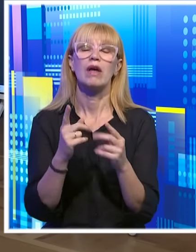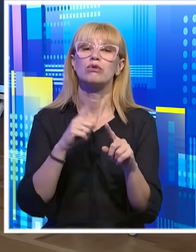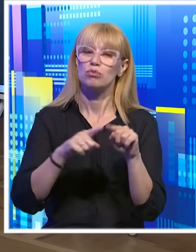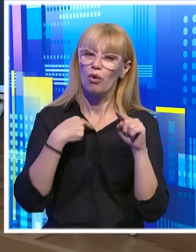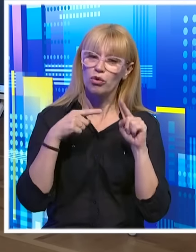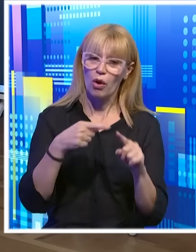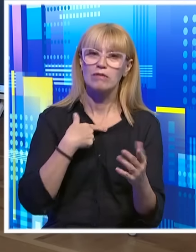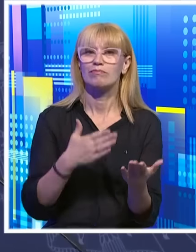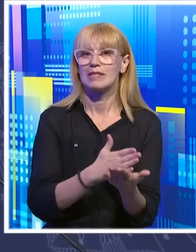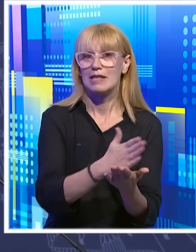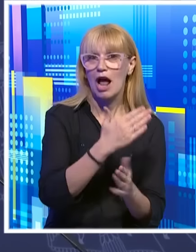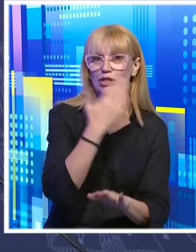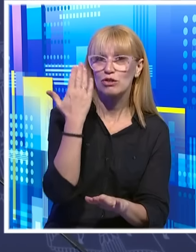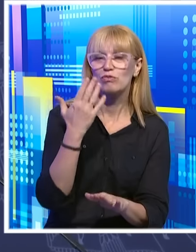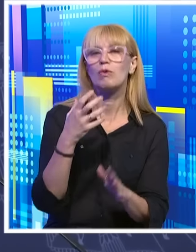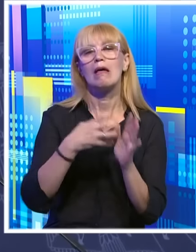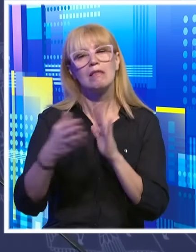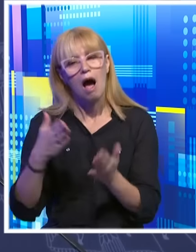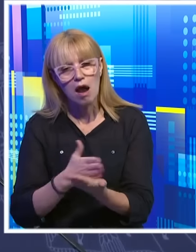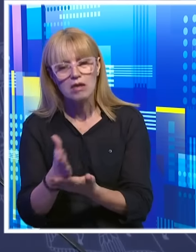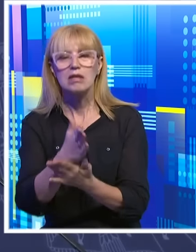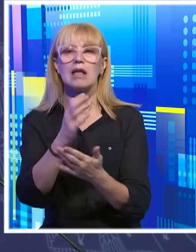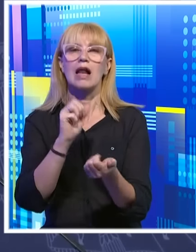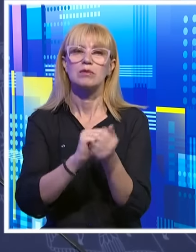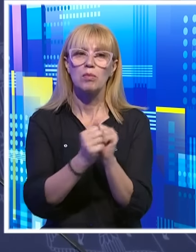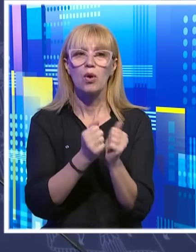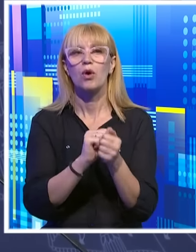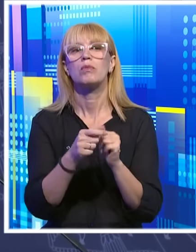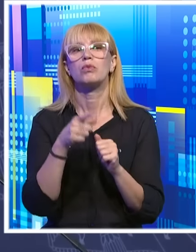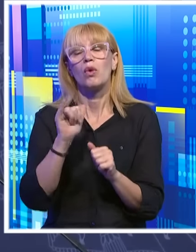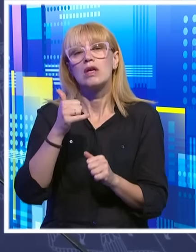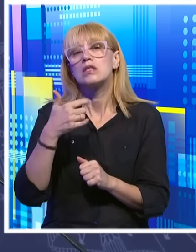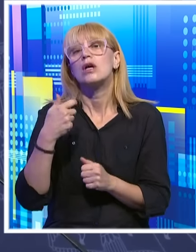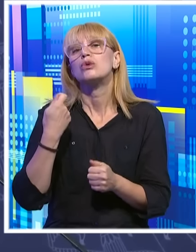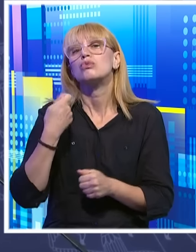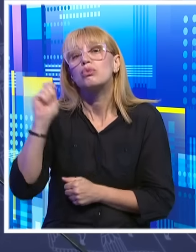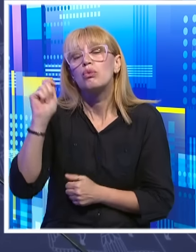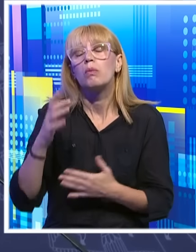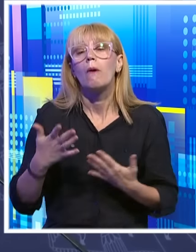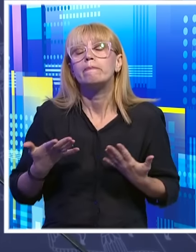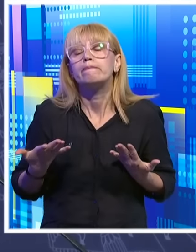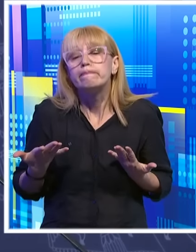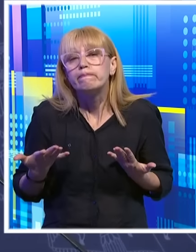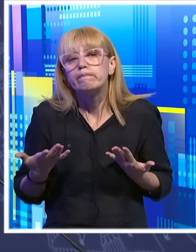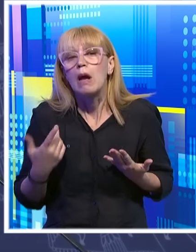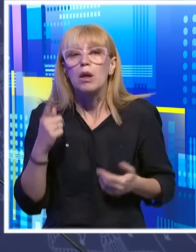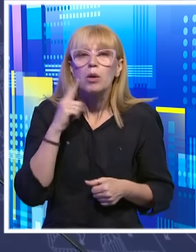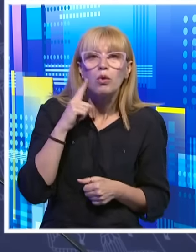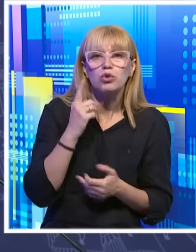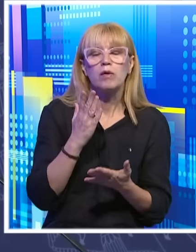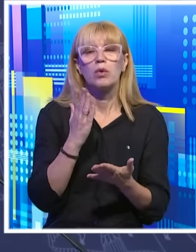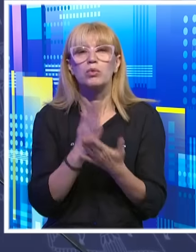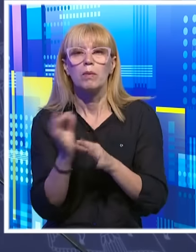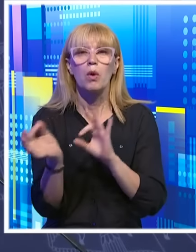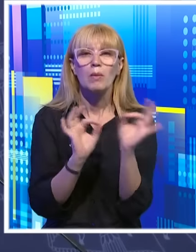vam to pokazati i snalazimo se i borimo se, iako to košta, to mnogo košta, ali gledamo da obezbedimo da